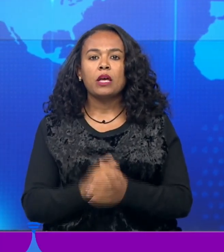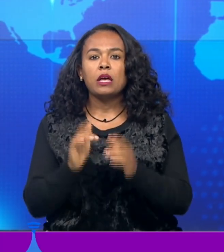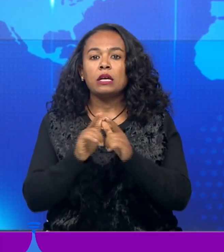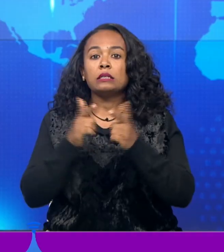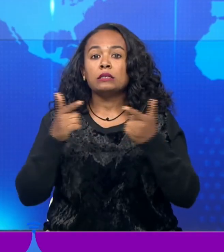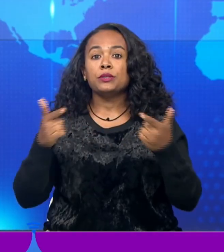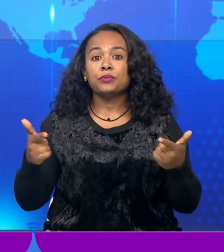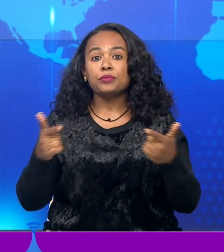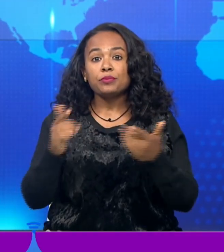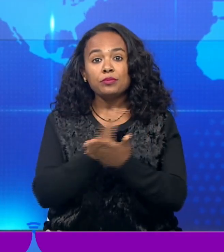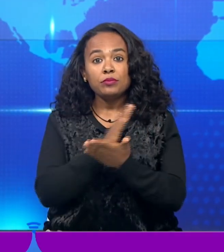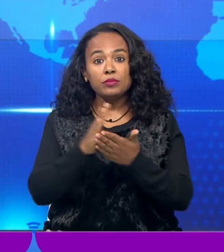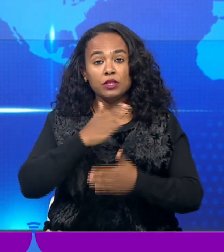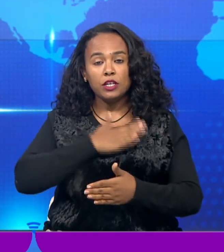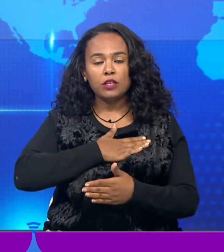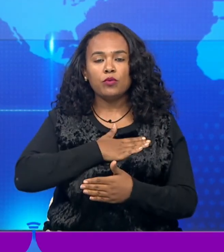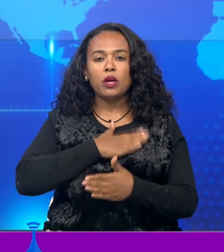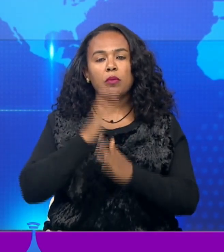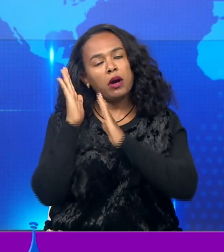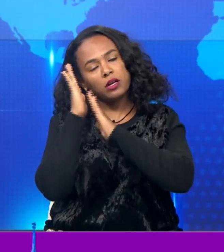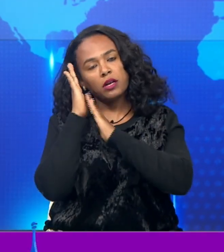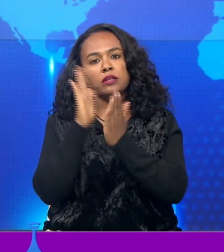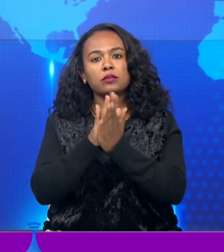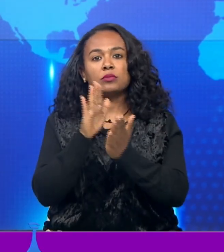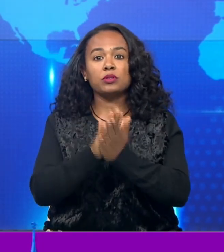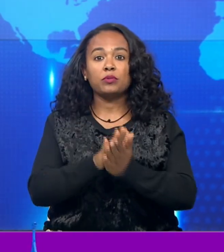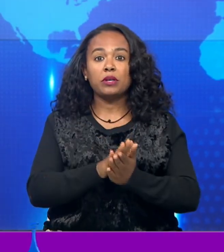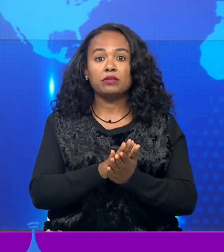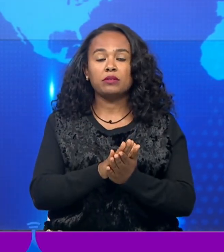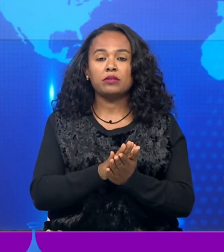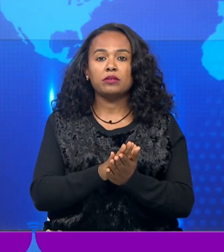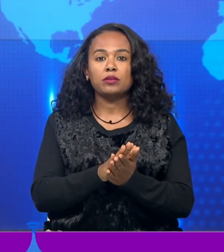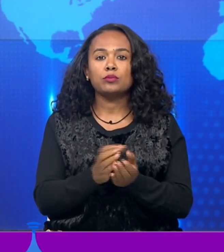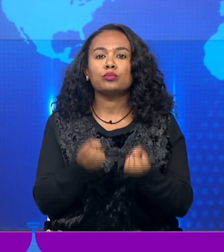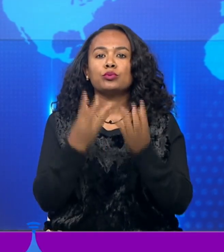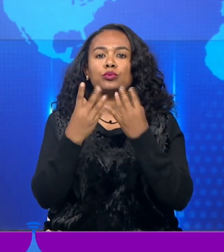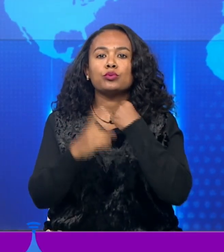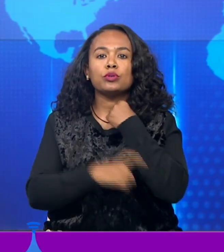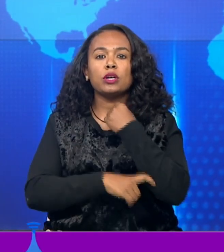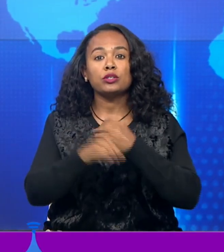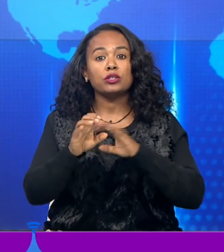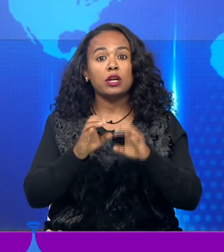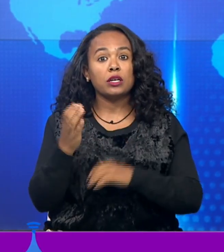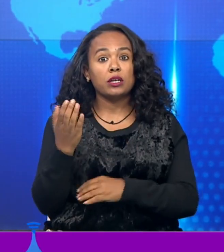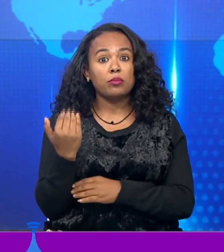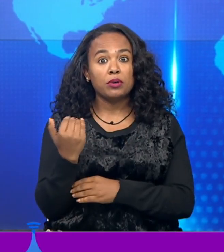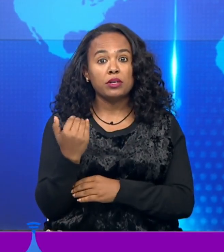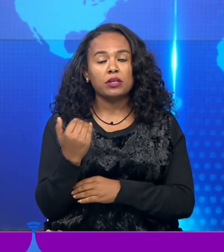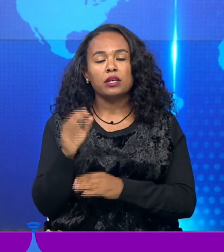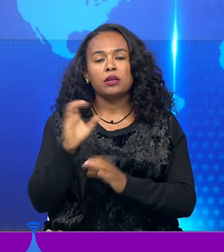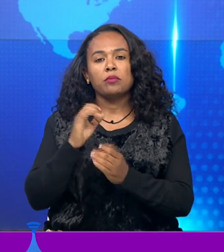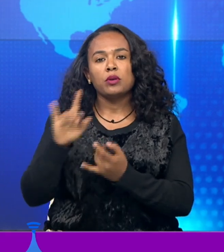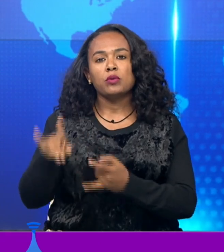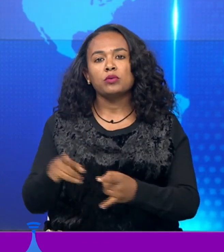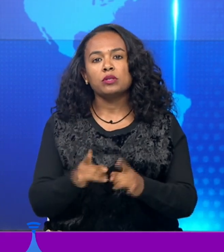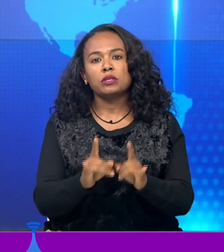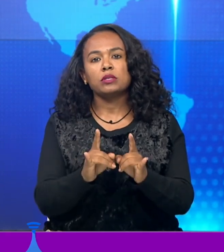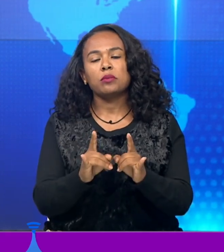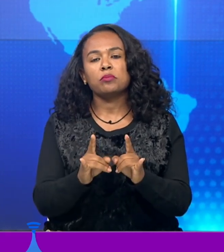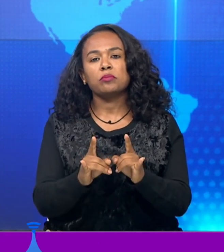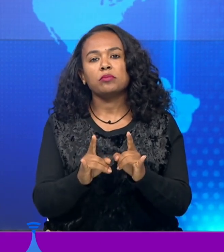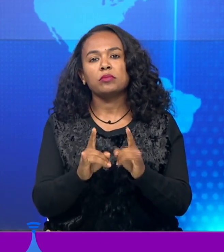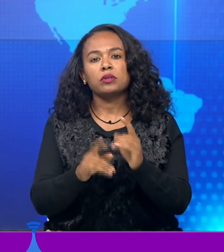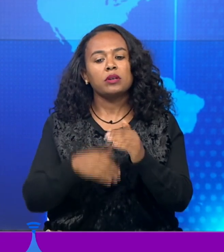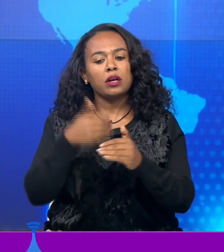ትልቁን ተሳትፎዬን ያው በአዳሪ ትምህርት ቤትም እንደምታውቀው ብዙ ቻሌንጅ እናደርግ ነበር የነበረውን ሲስተም።